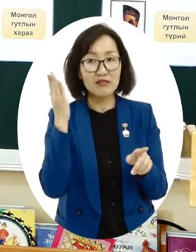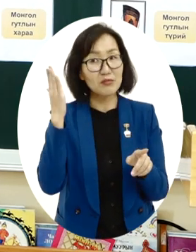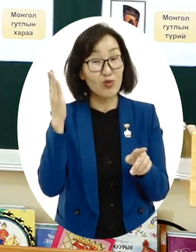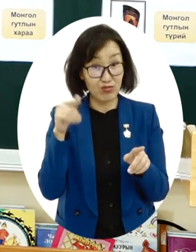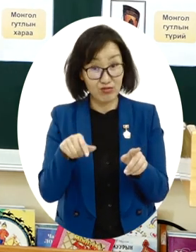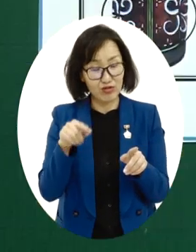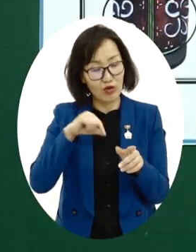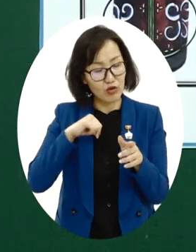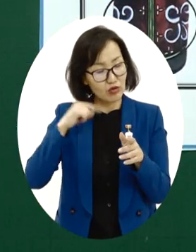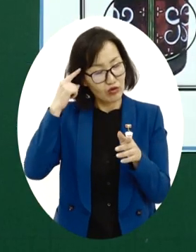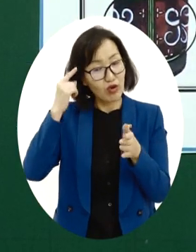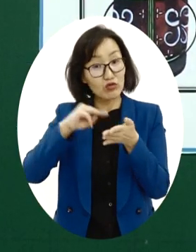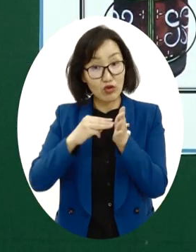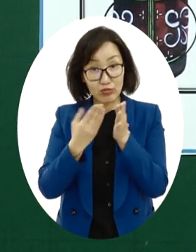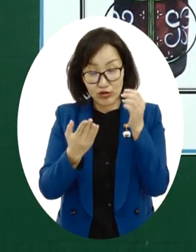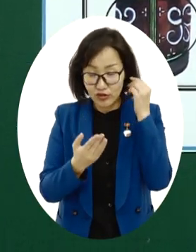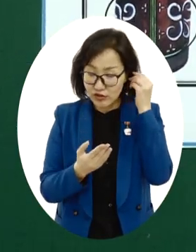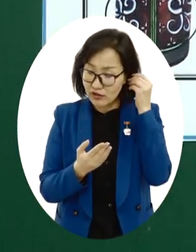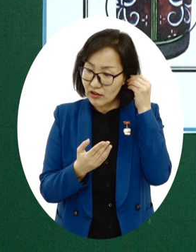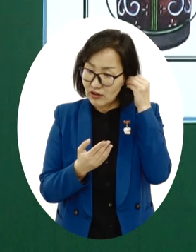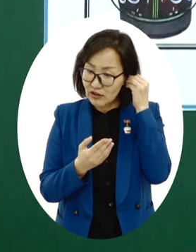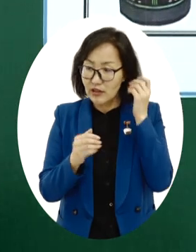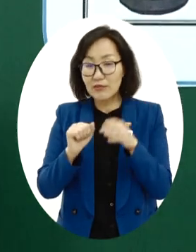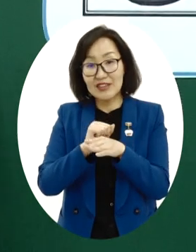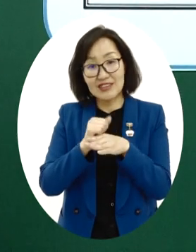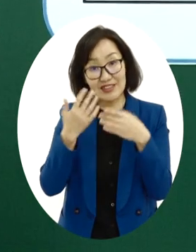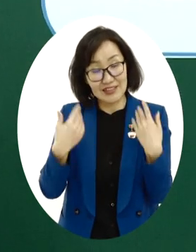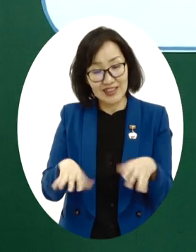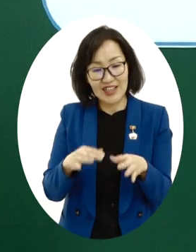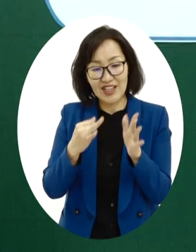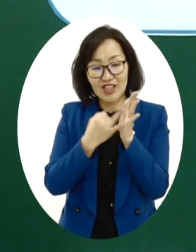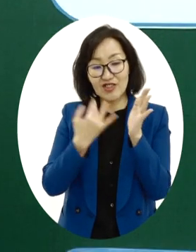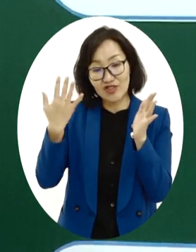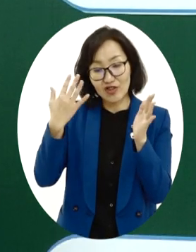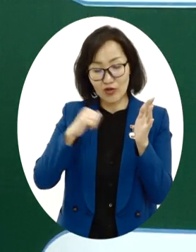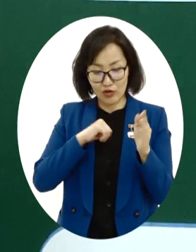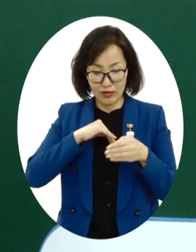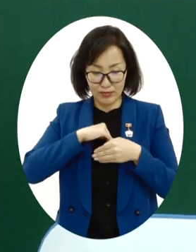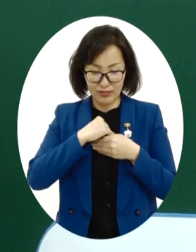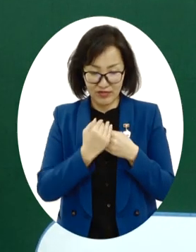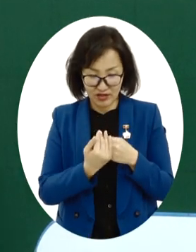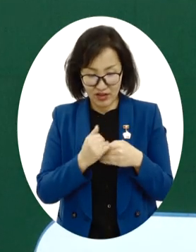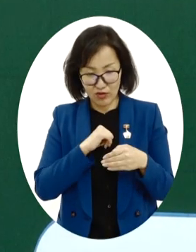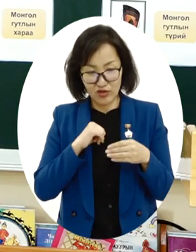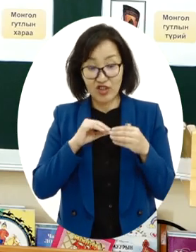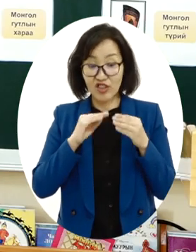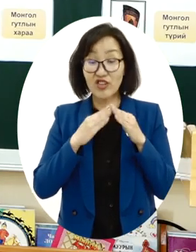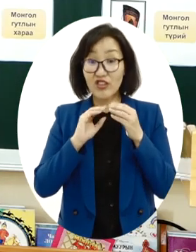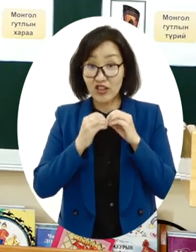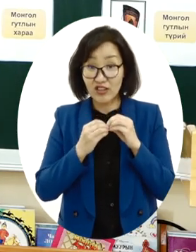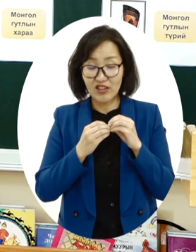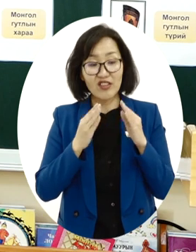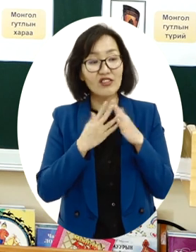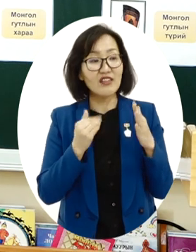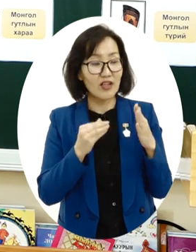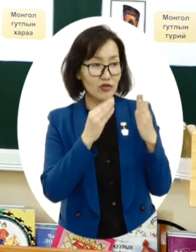төлөвлөнө. За ингээд бэлдсэний дараа илтгэх дасгалыг бие даан хийнэ. За өөрөөр хэлбэл гэртээ толинд